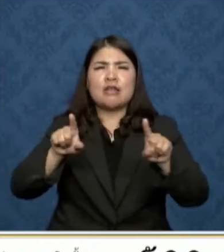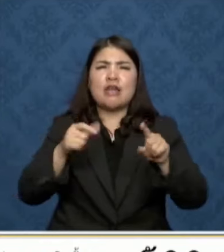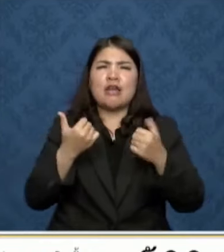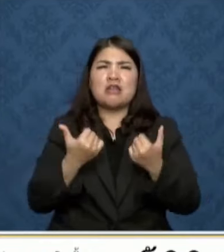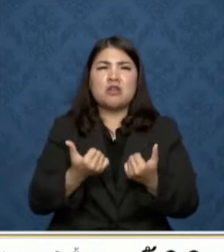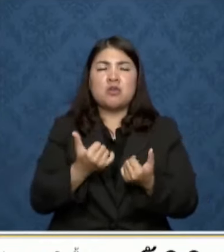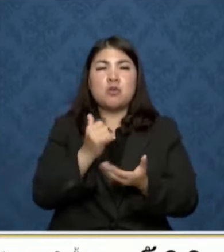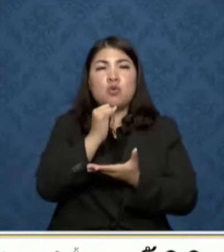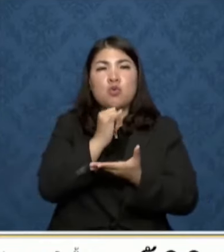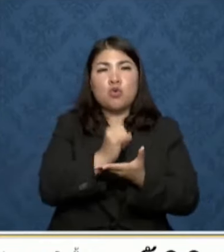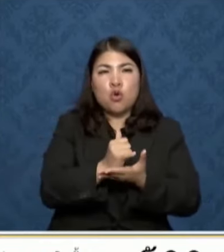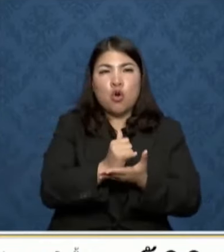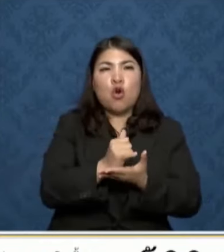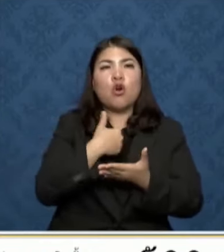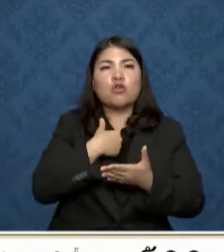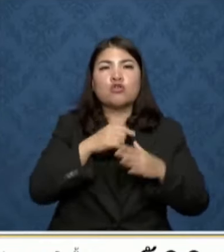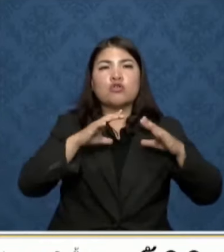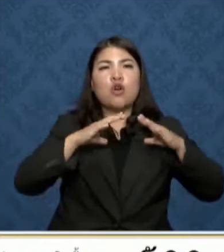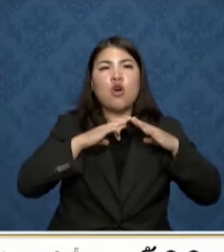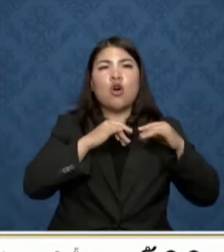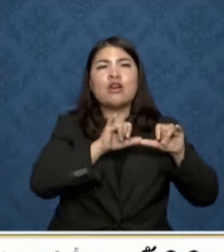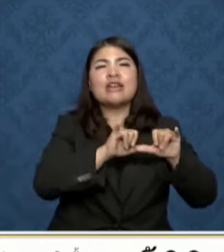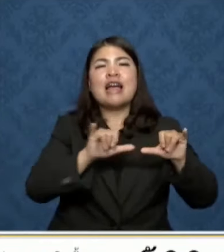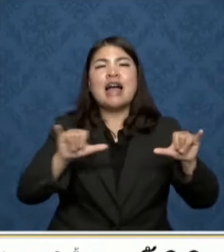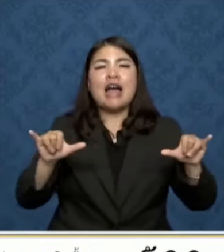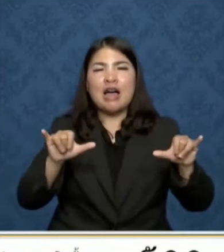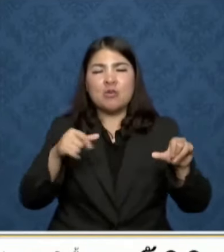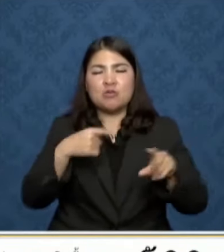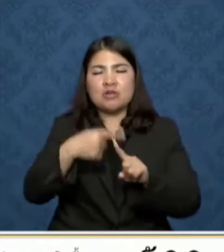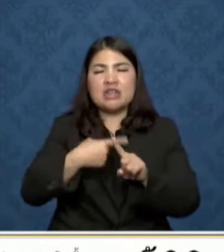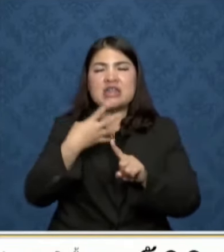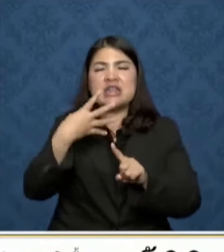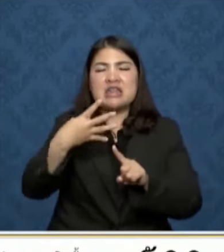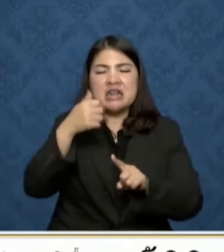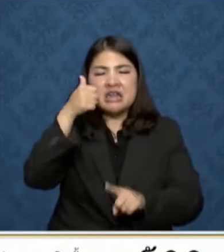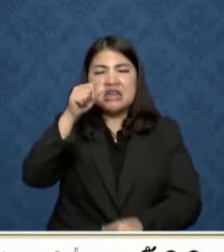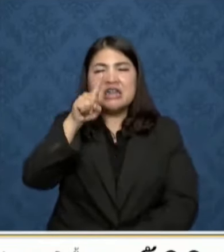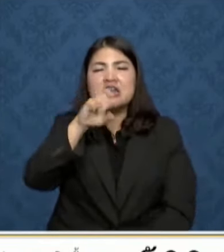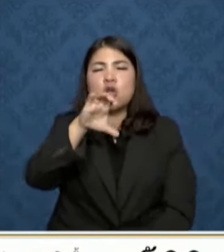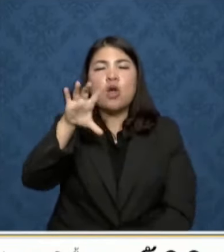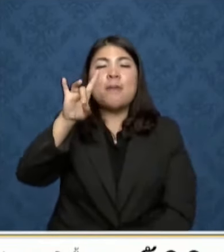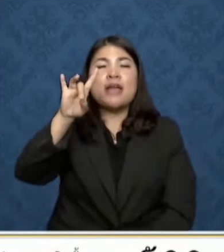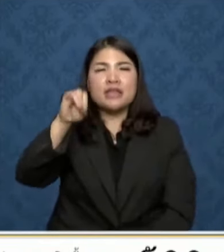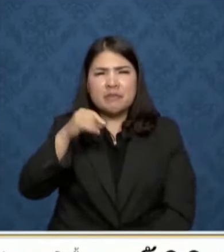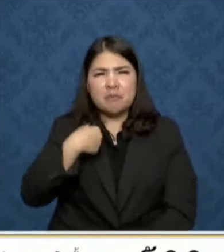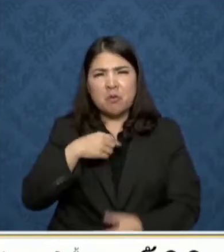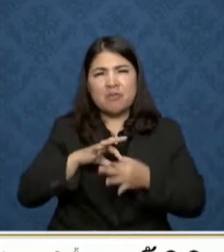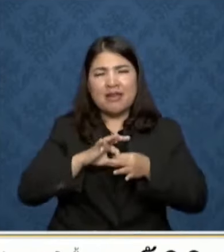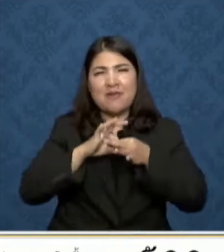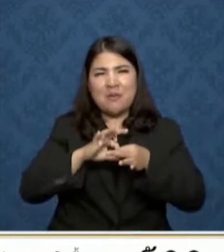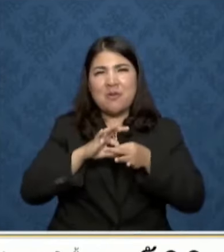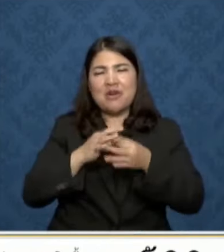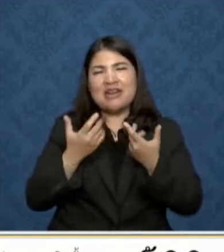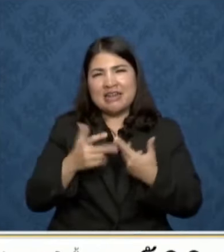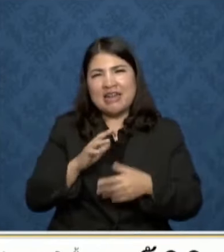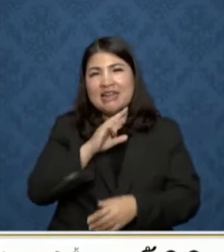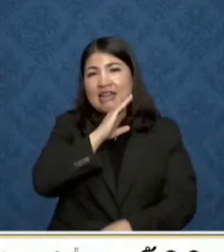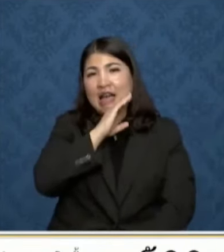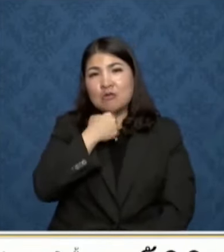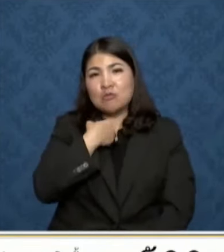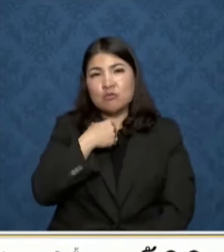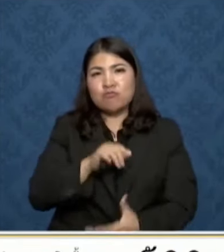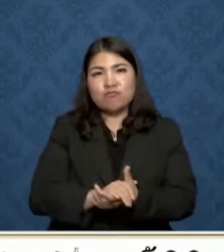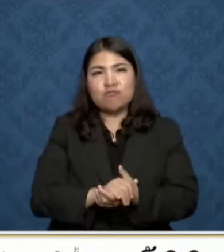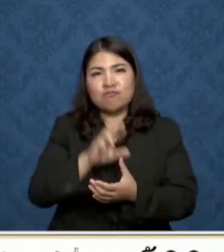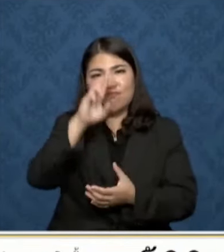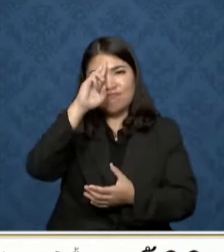อัี้นอนต่อถึง 4 เดือนถึ 180 วันผมกงวลแททานครับตรงนเหไหมครัผมบอกวาหากไมมีภาว